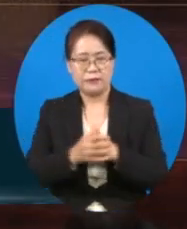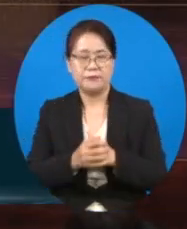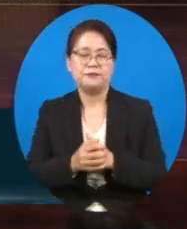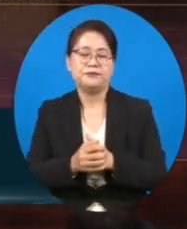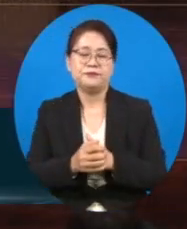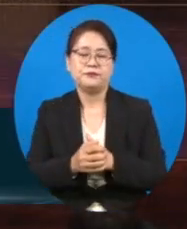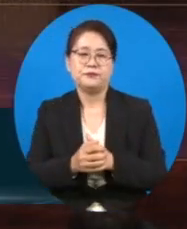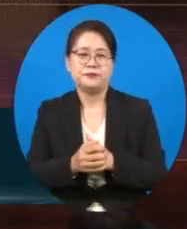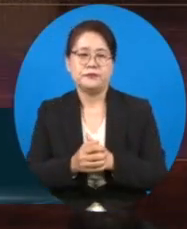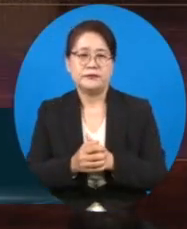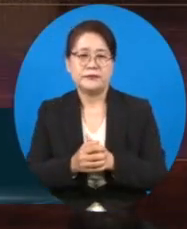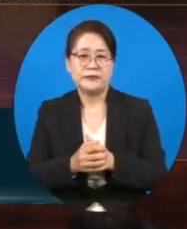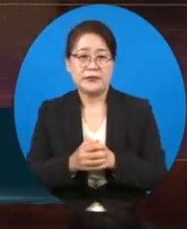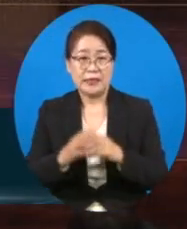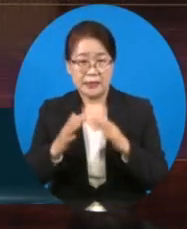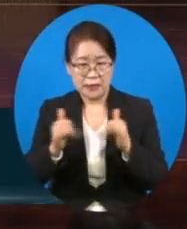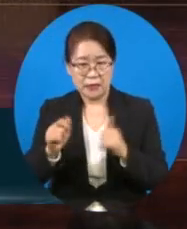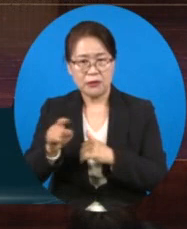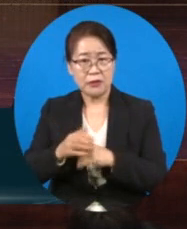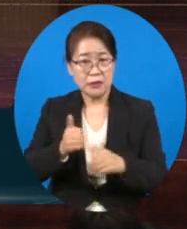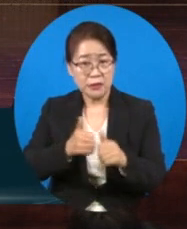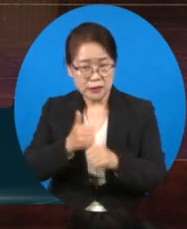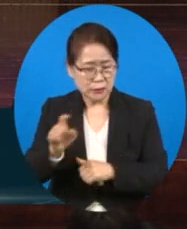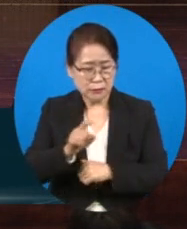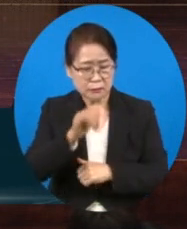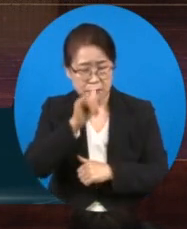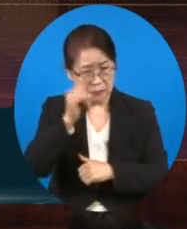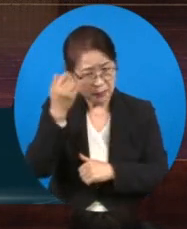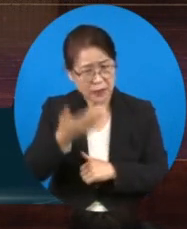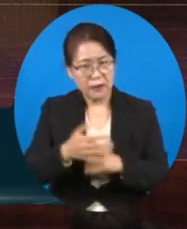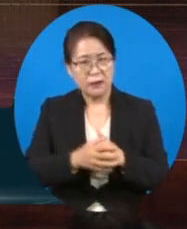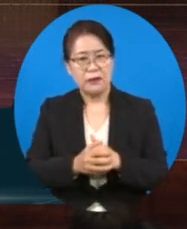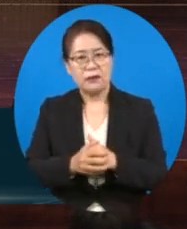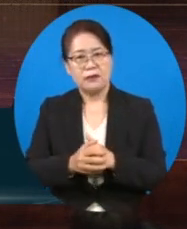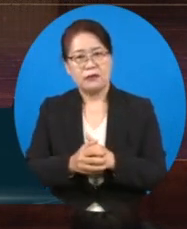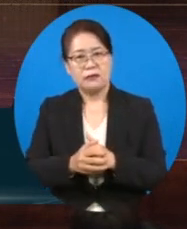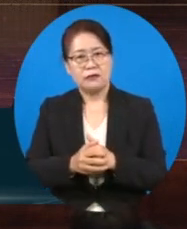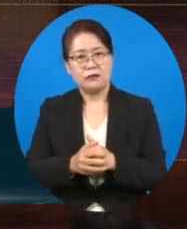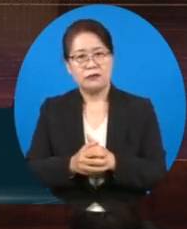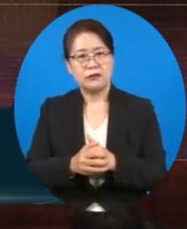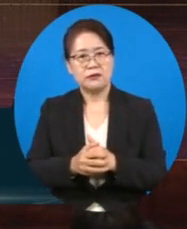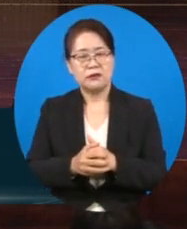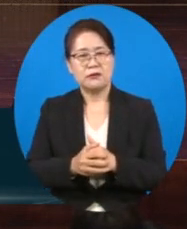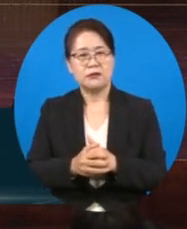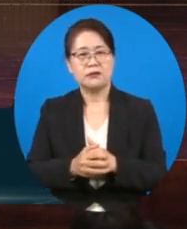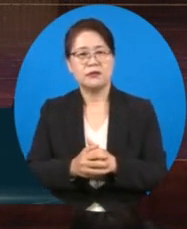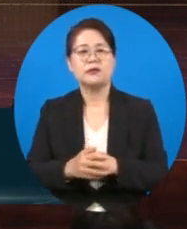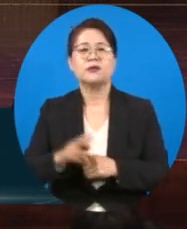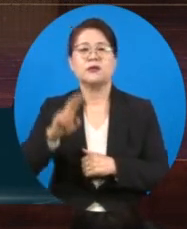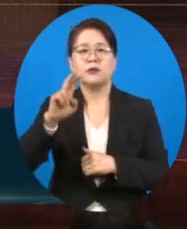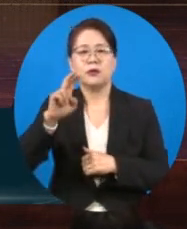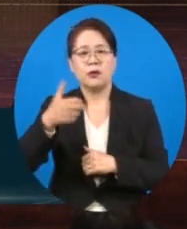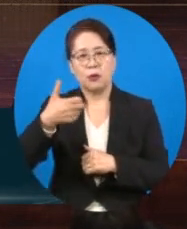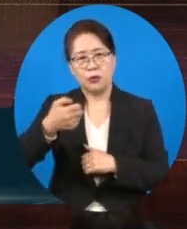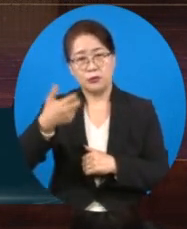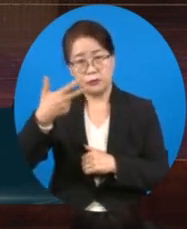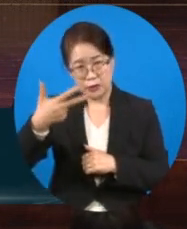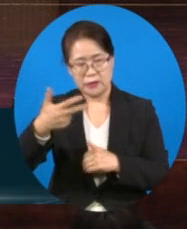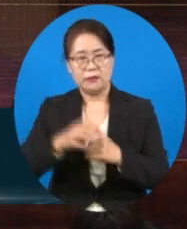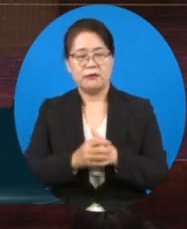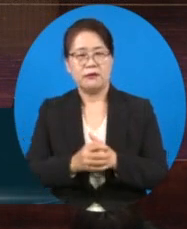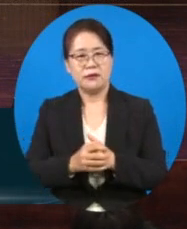같이요 사망아 너의 승리가 어디 있느냐 그 다음에 57절의 말씀도 읽겠습니다 다 같이요